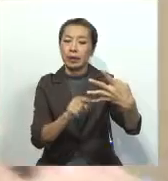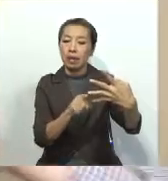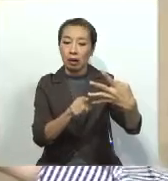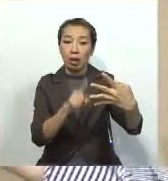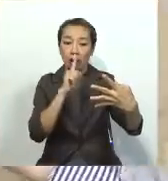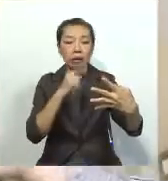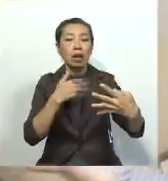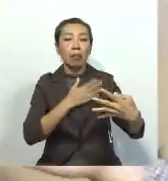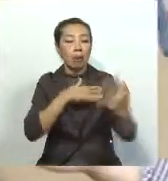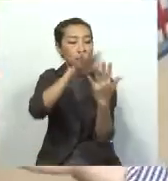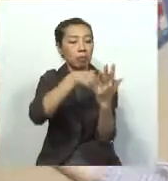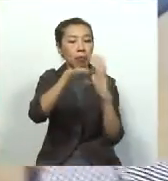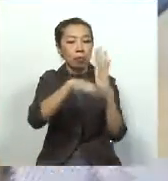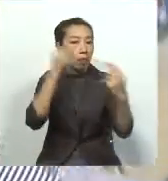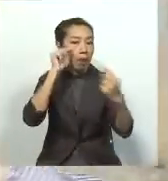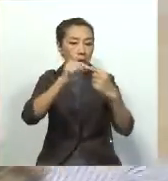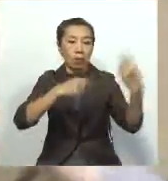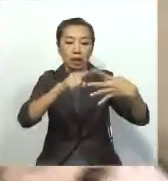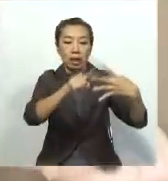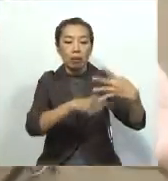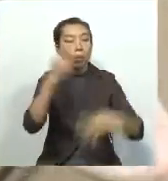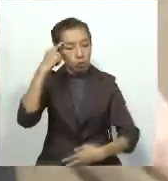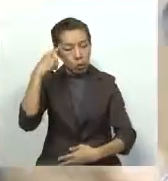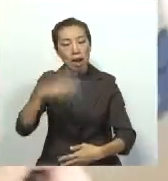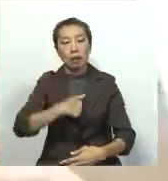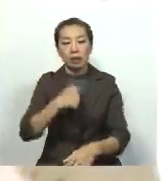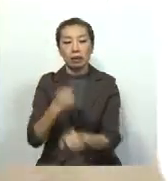บายใจแล้วผมรู้ว่าผมต้องทำอะไร